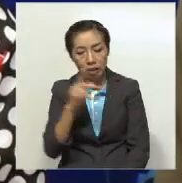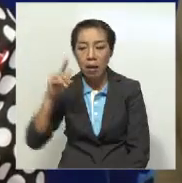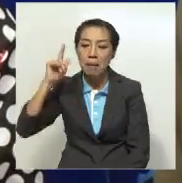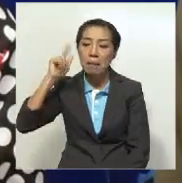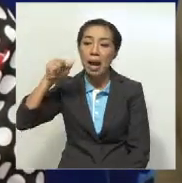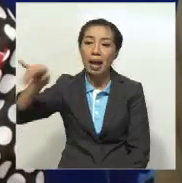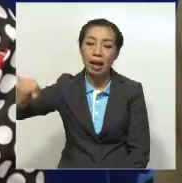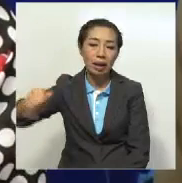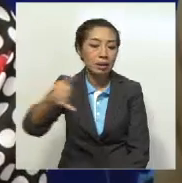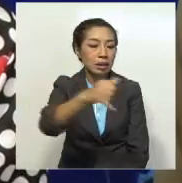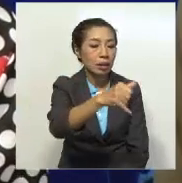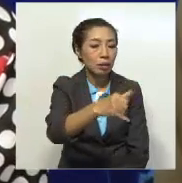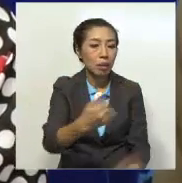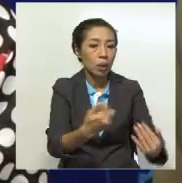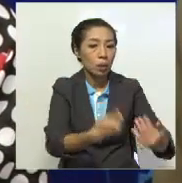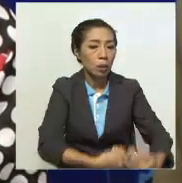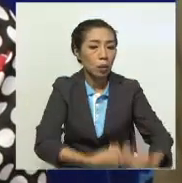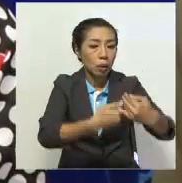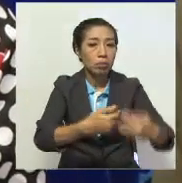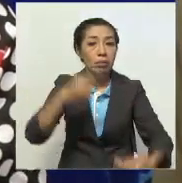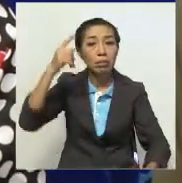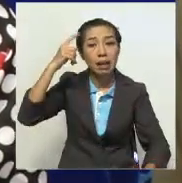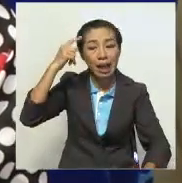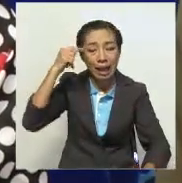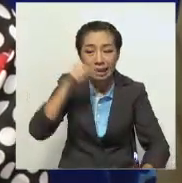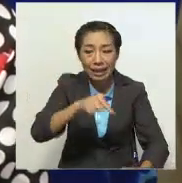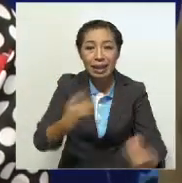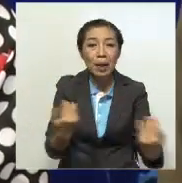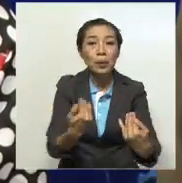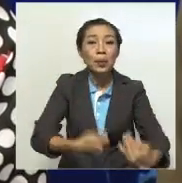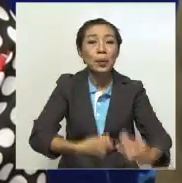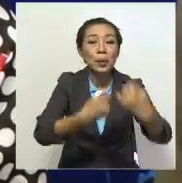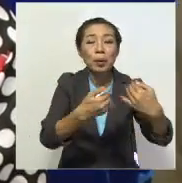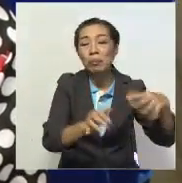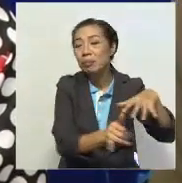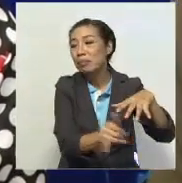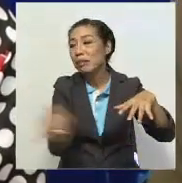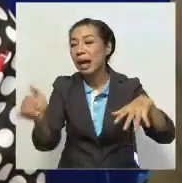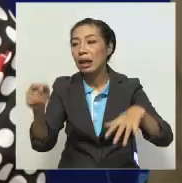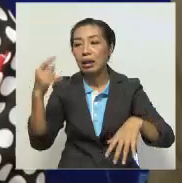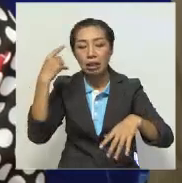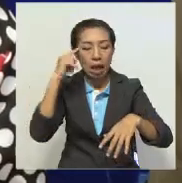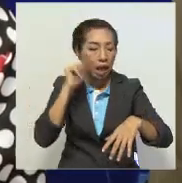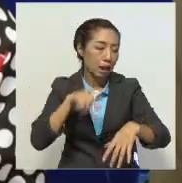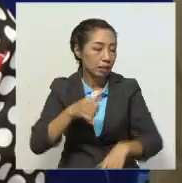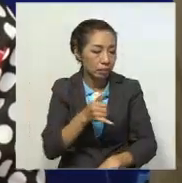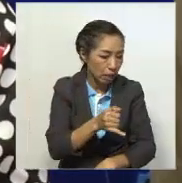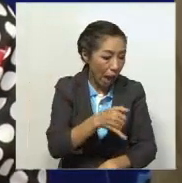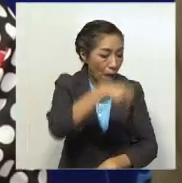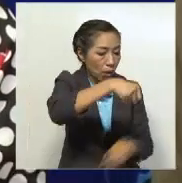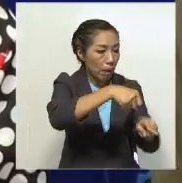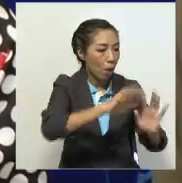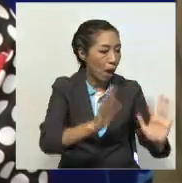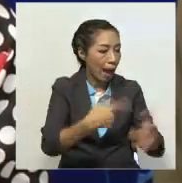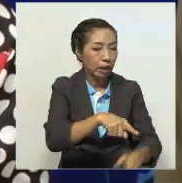าอุ้มเด็กไม่คิดว่าจะอุ้มกระเป๋าไปด้วยโอ้โหพอมารู้อีกทีนึงตอนจะใช้โทรศัพท์ก็ไปในกระเป๋าด้วยบ้า